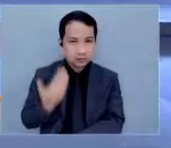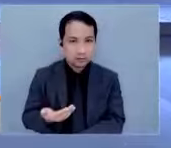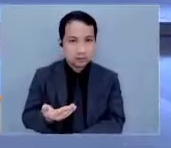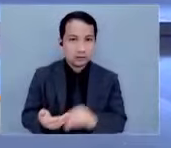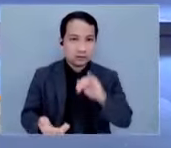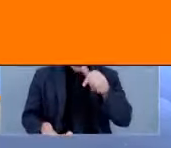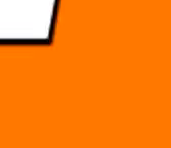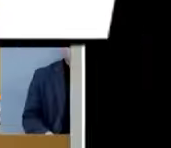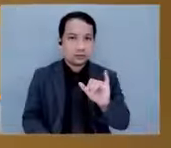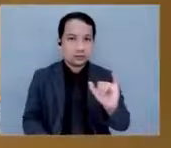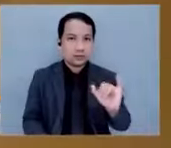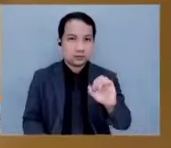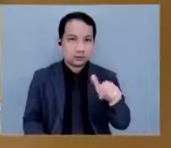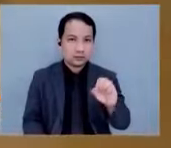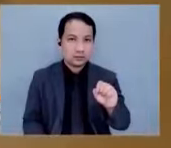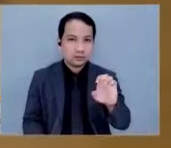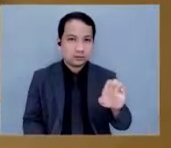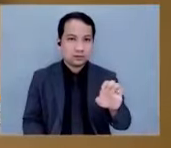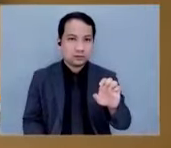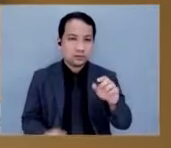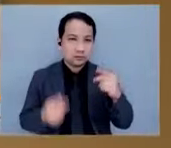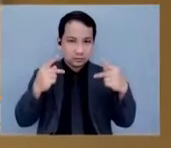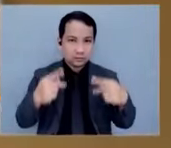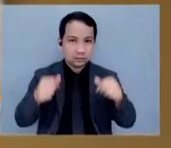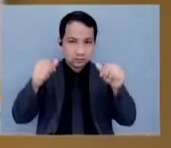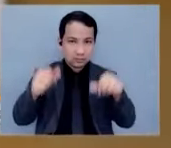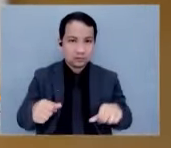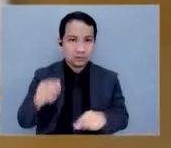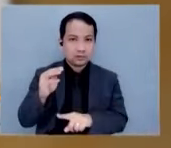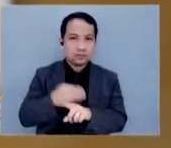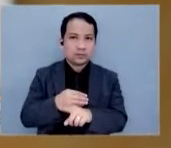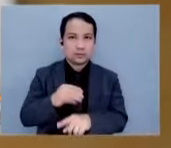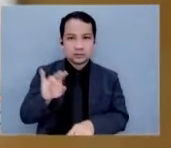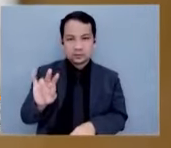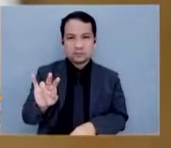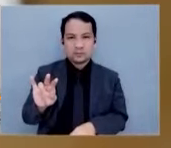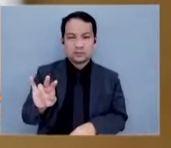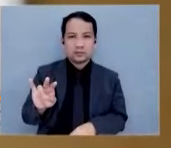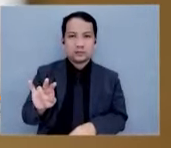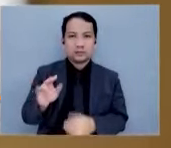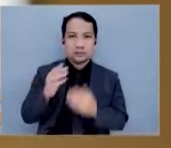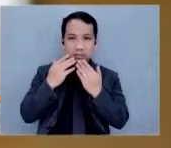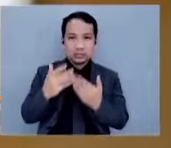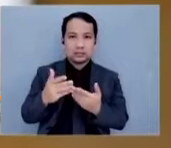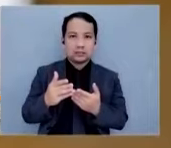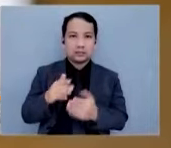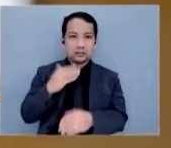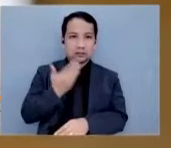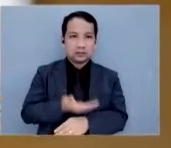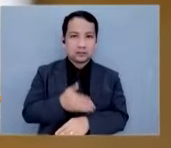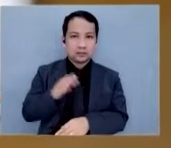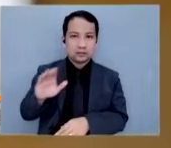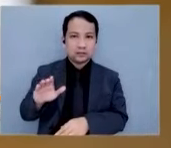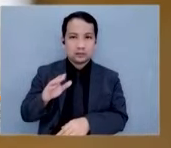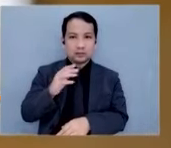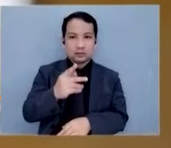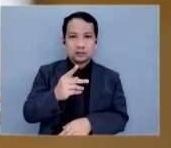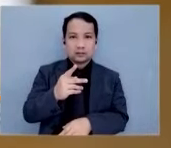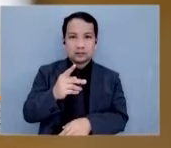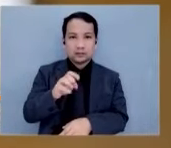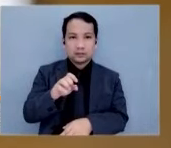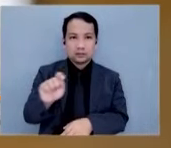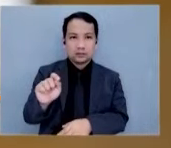Jose. Sa Instagram post ni Rita noong March 7, ibinida niya ang kanyang anak-anakang si Kate Cruz na lagi